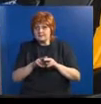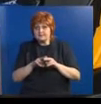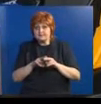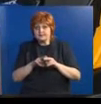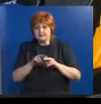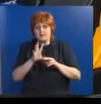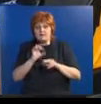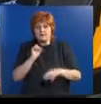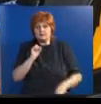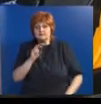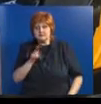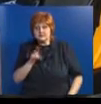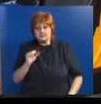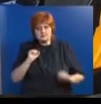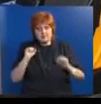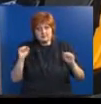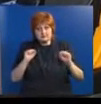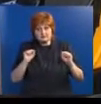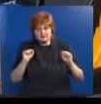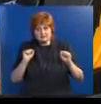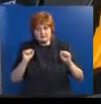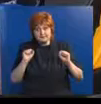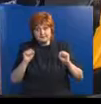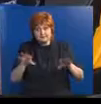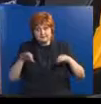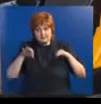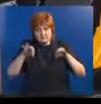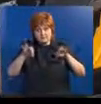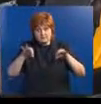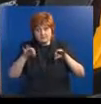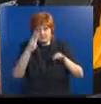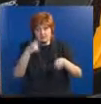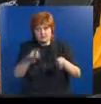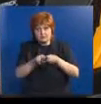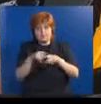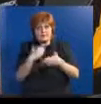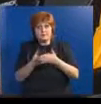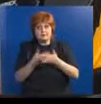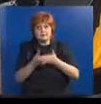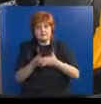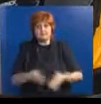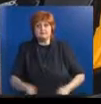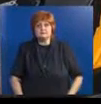«Маверик». Спортивный автомобиль SSV вот примерно такой, только, понятно, это